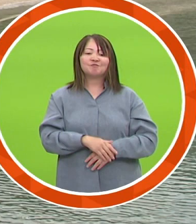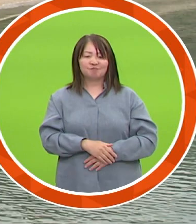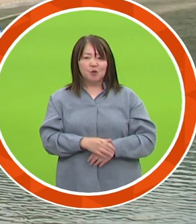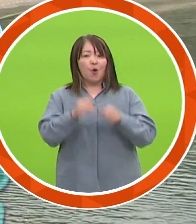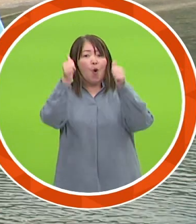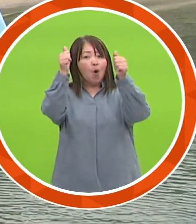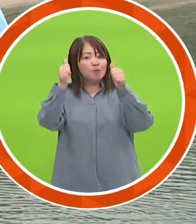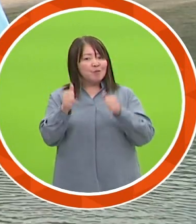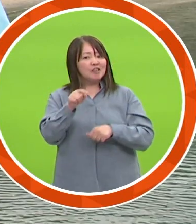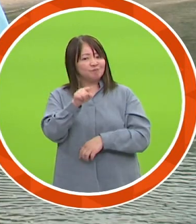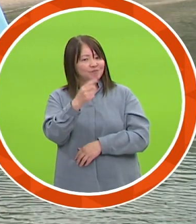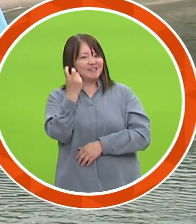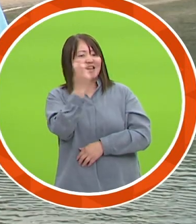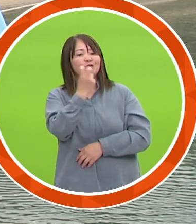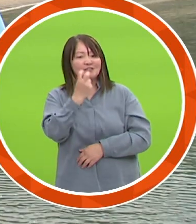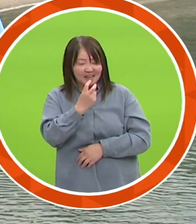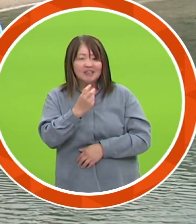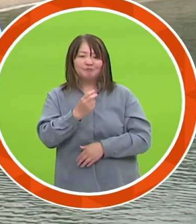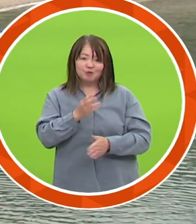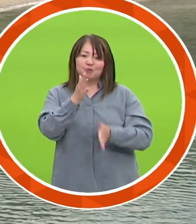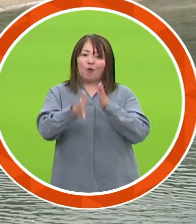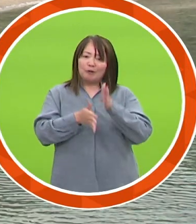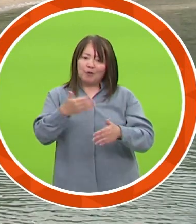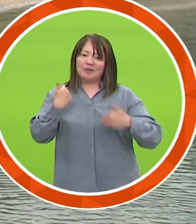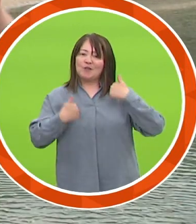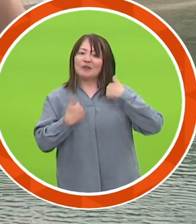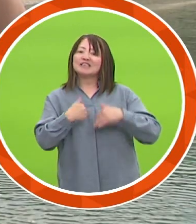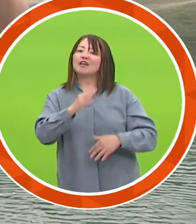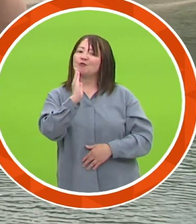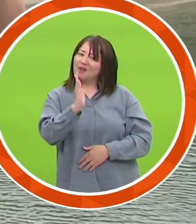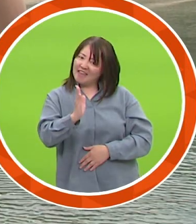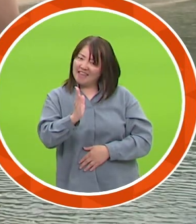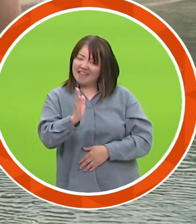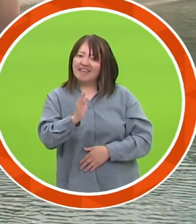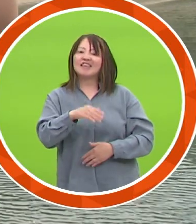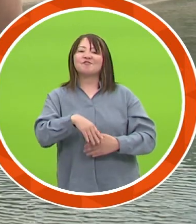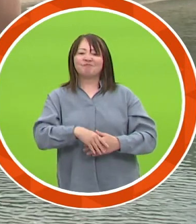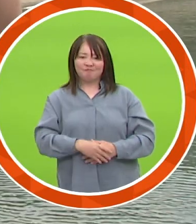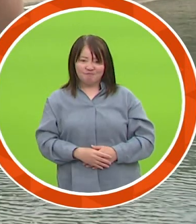ポワンクレのホームページをチェックしていろんなスポーツを楽しんでくれ。